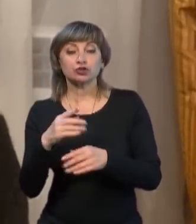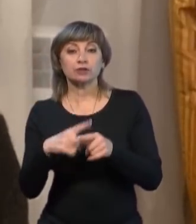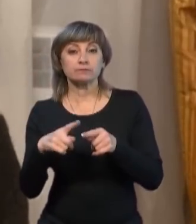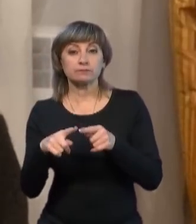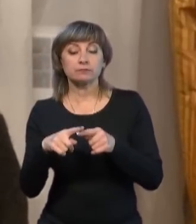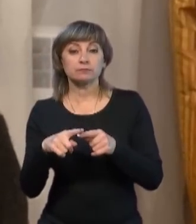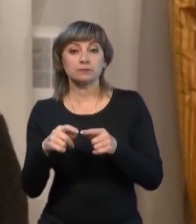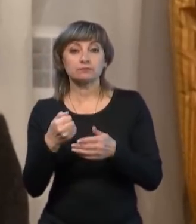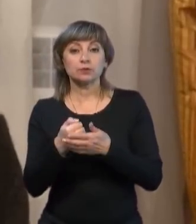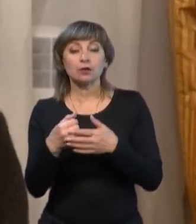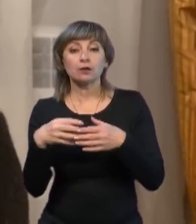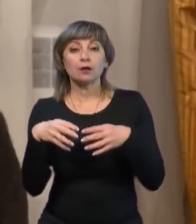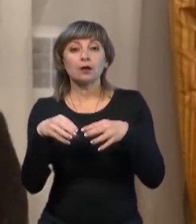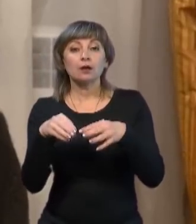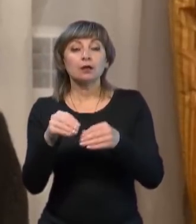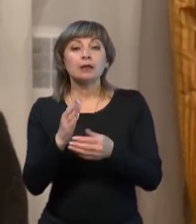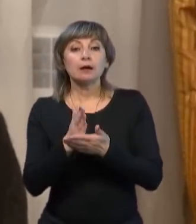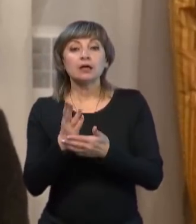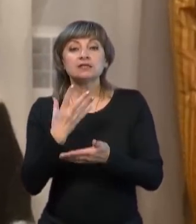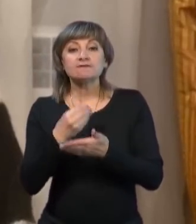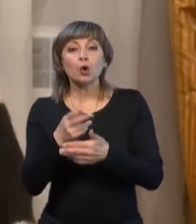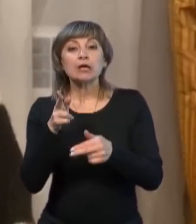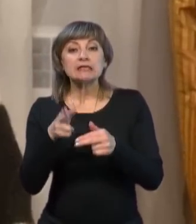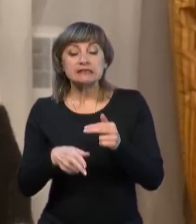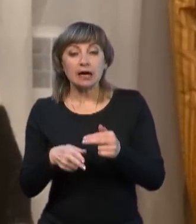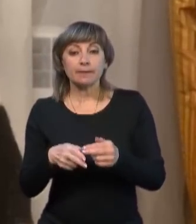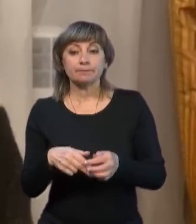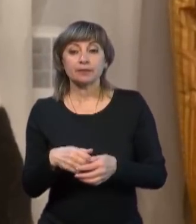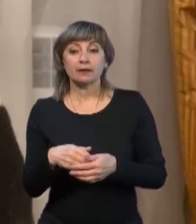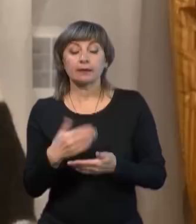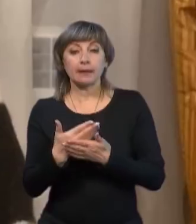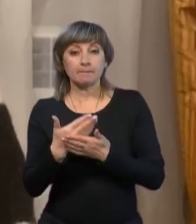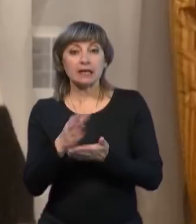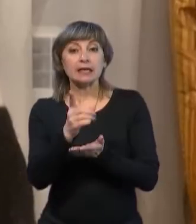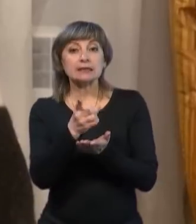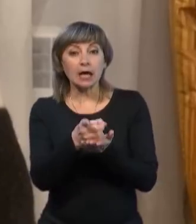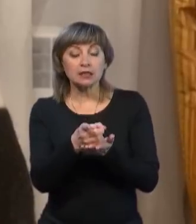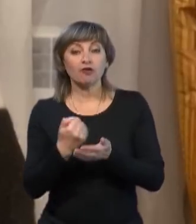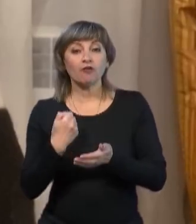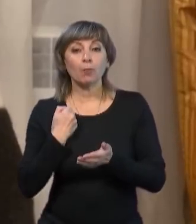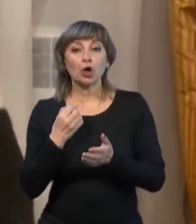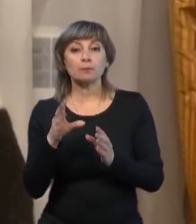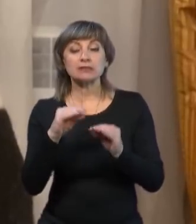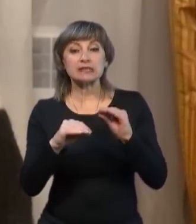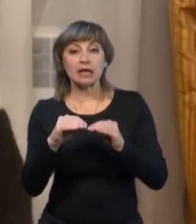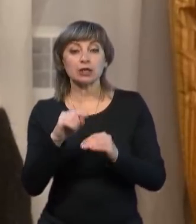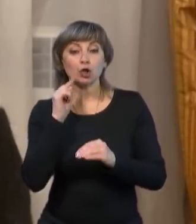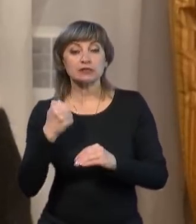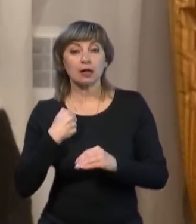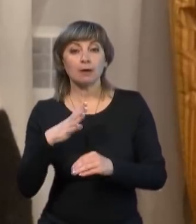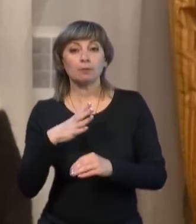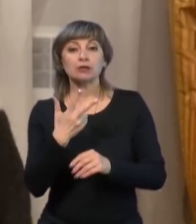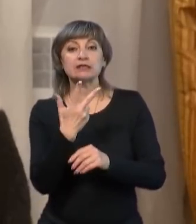підходить, набуває свого кінця. Ну, от, на прикладі танків, в бойовому складі російської армії було